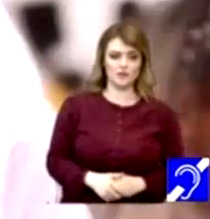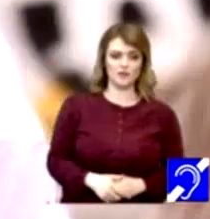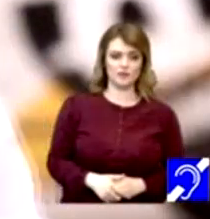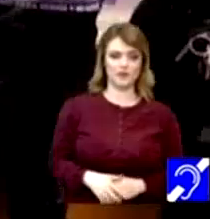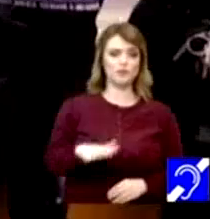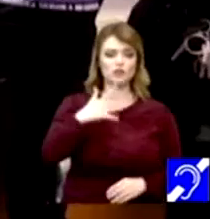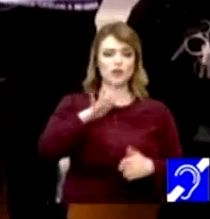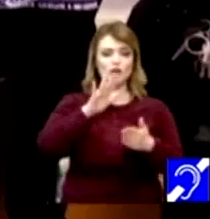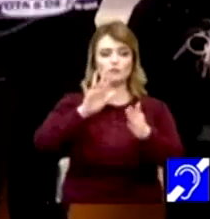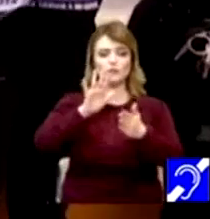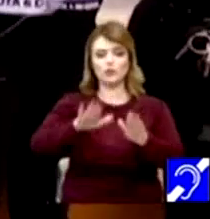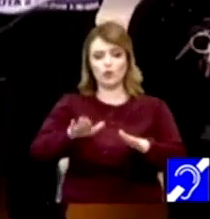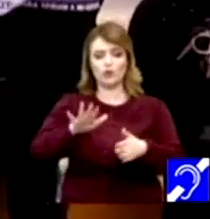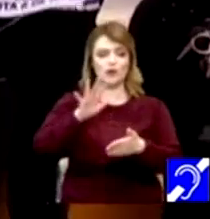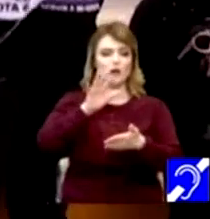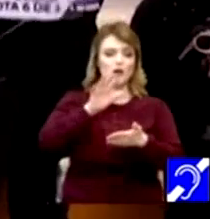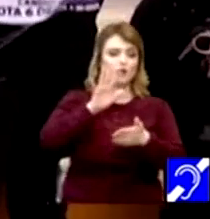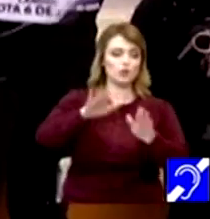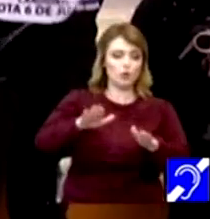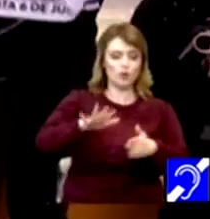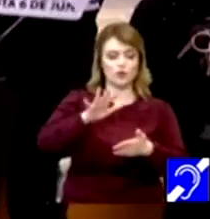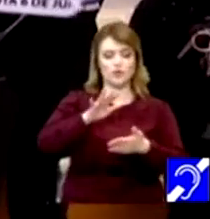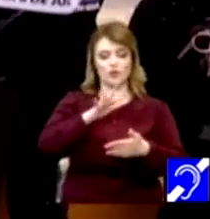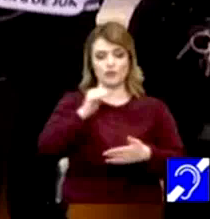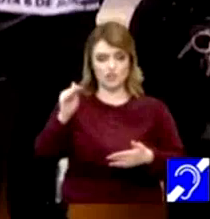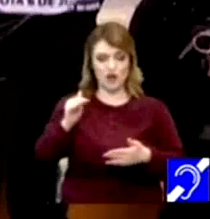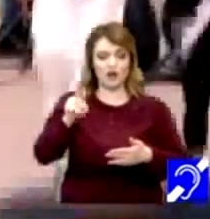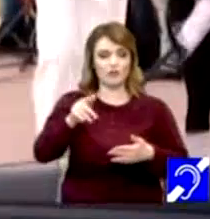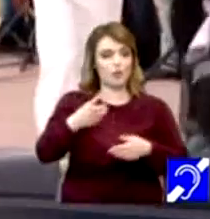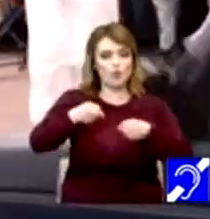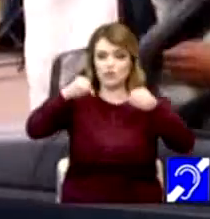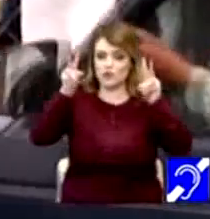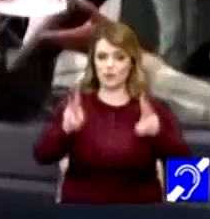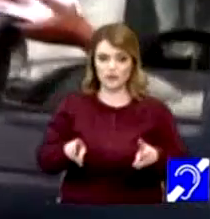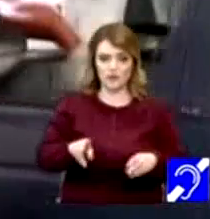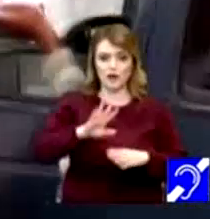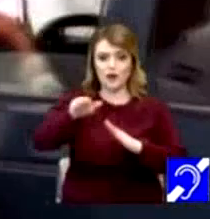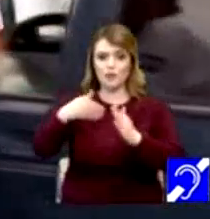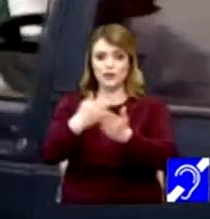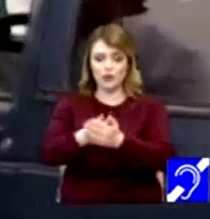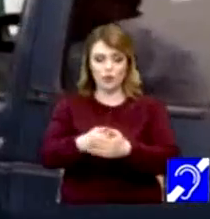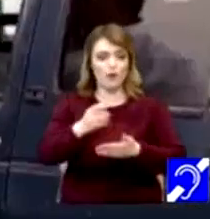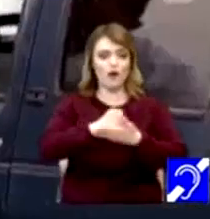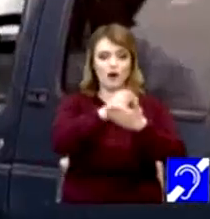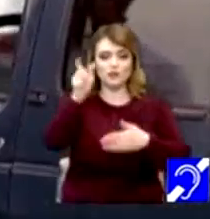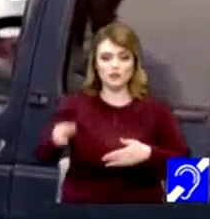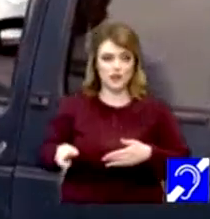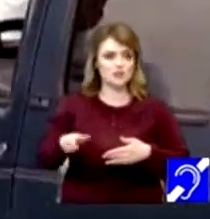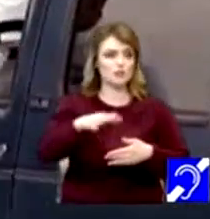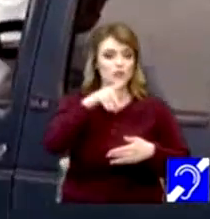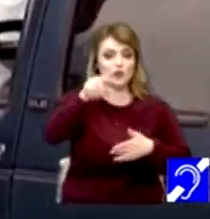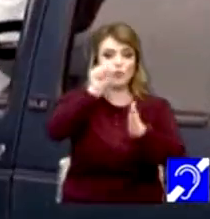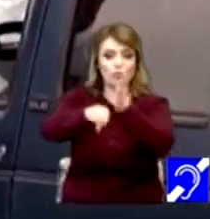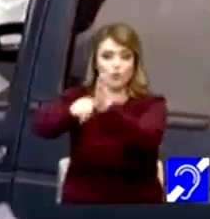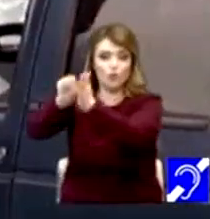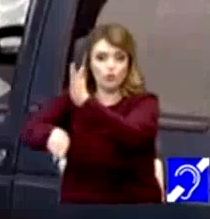ales că funcțiile publice sunt printre cele mai periculoase. Din septembrie până acum, aproape 130 de politicieni sau candidați din Mexic au fost asasinați și